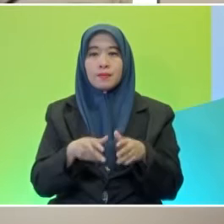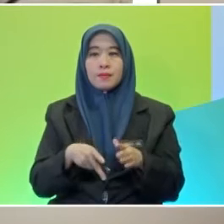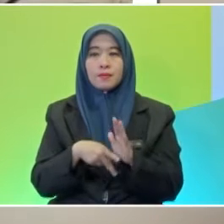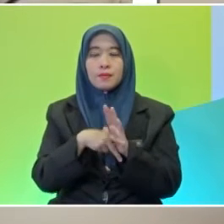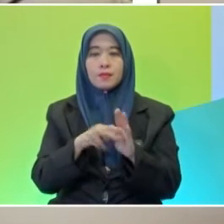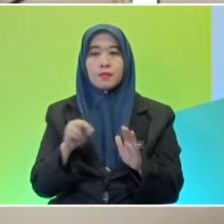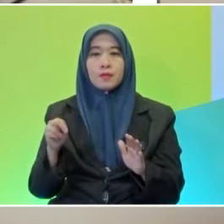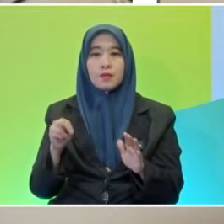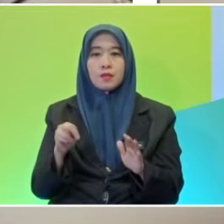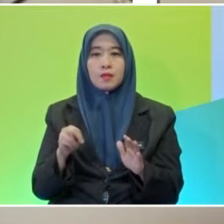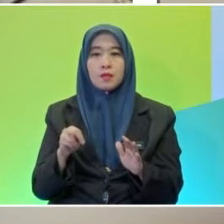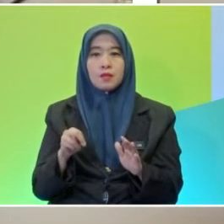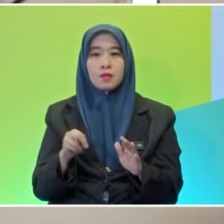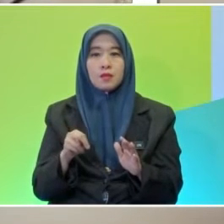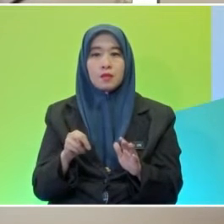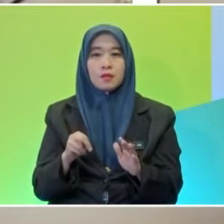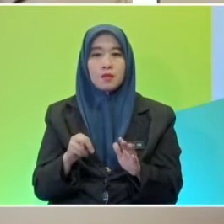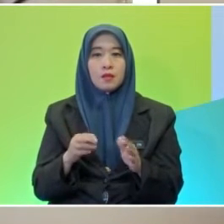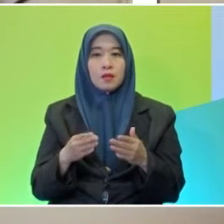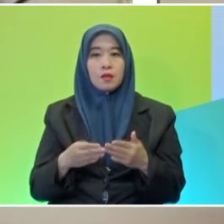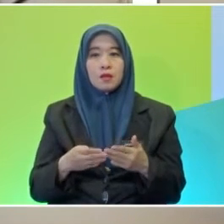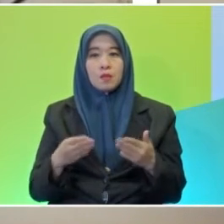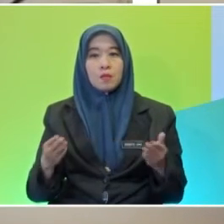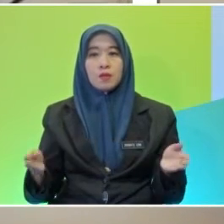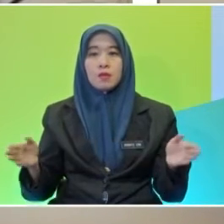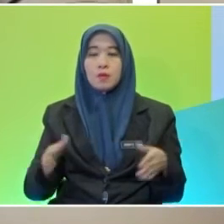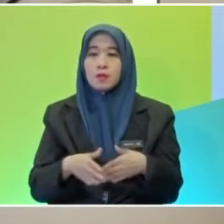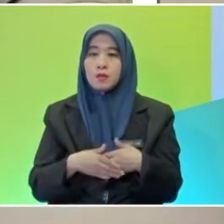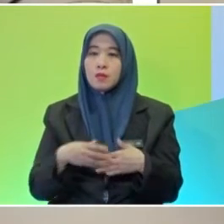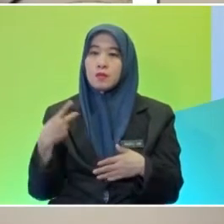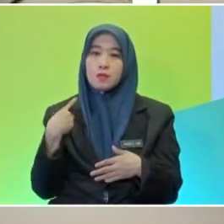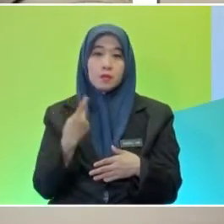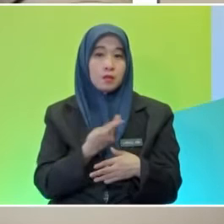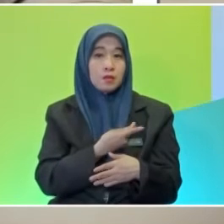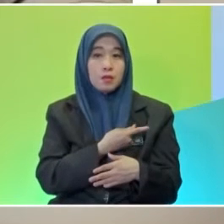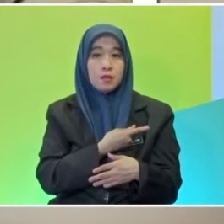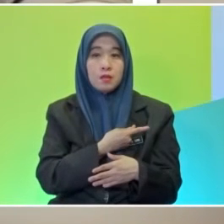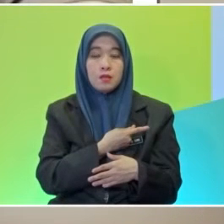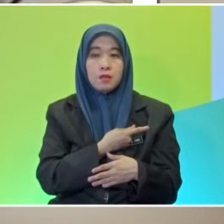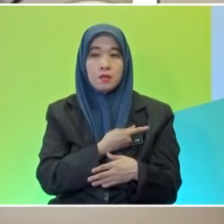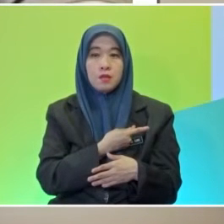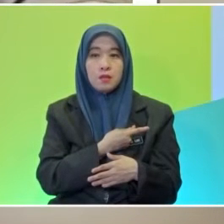bahasa Melayu kita hormati